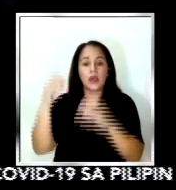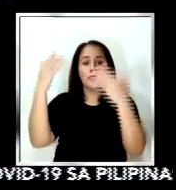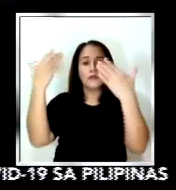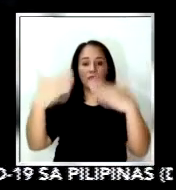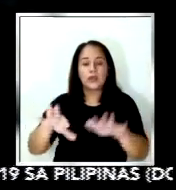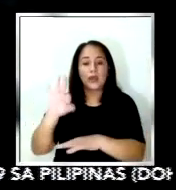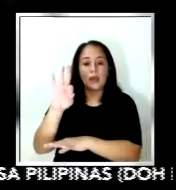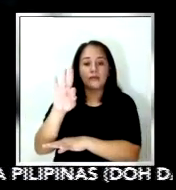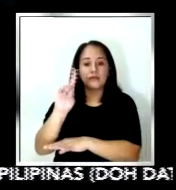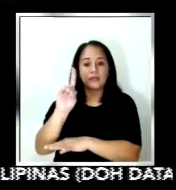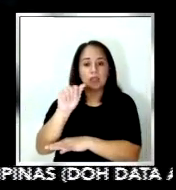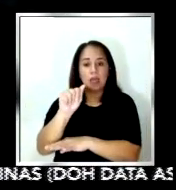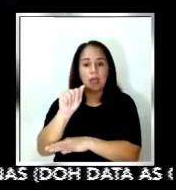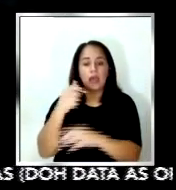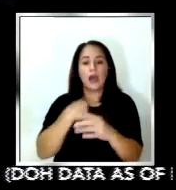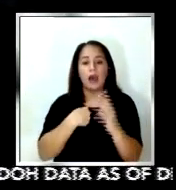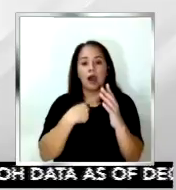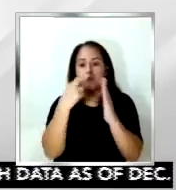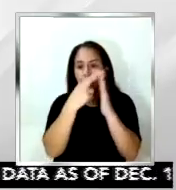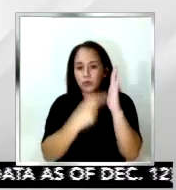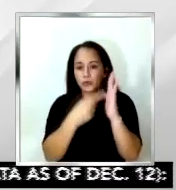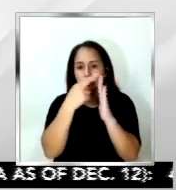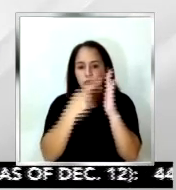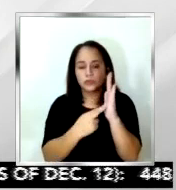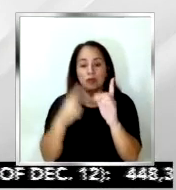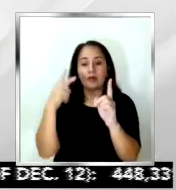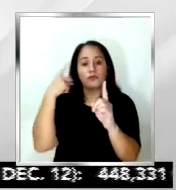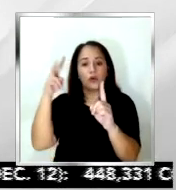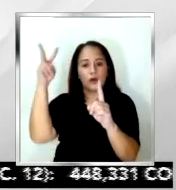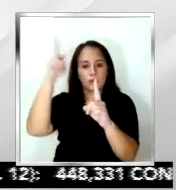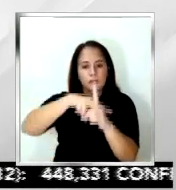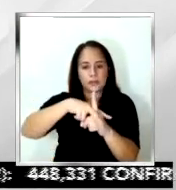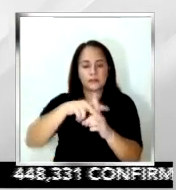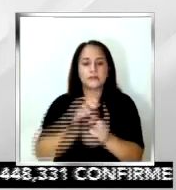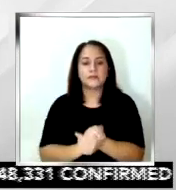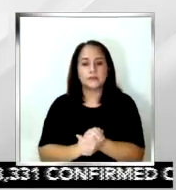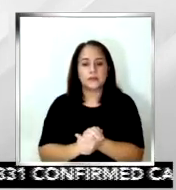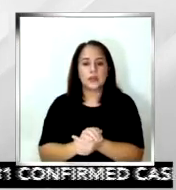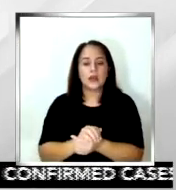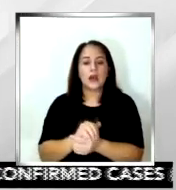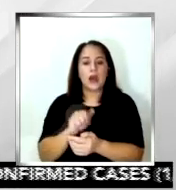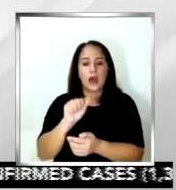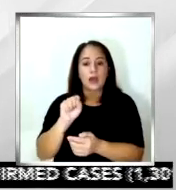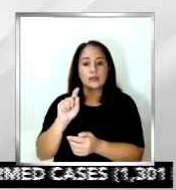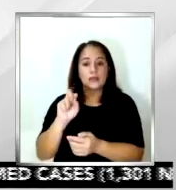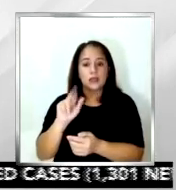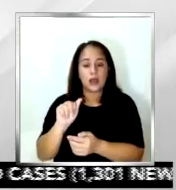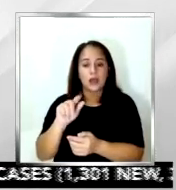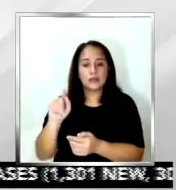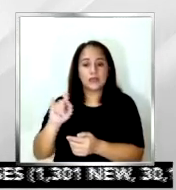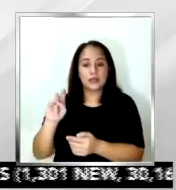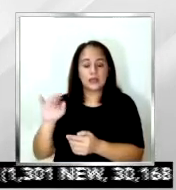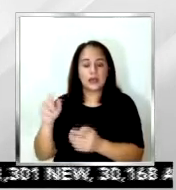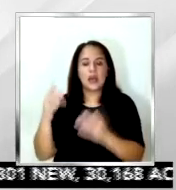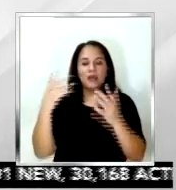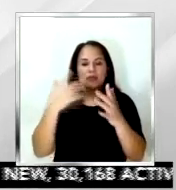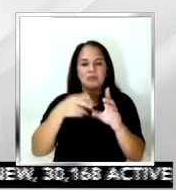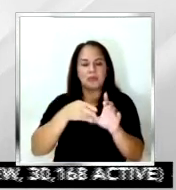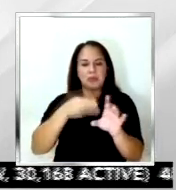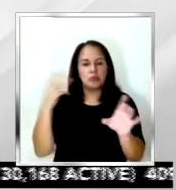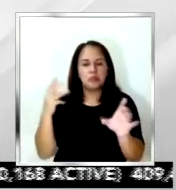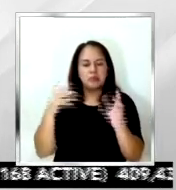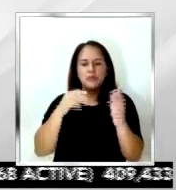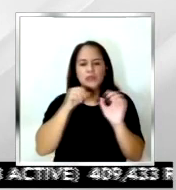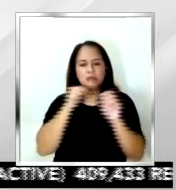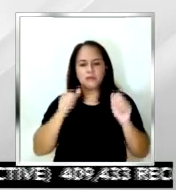mga alituntunin para sa application. Ang AstraZeneca nag-withdraw ng application para sa clinical trial ayon kay